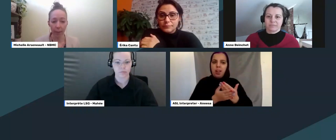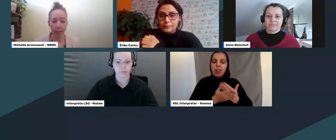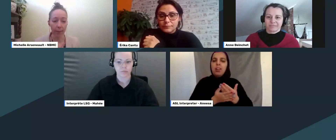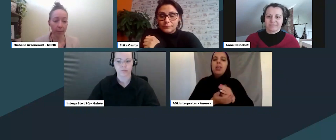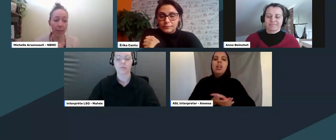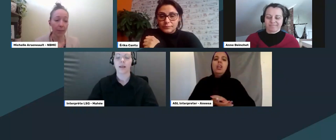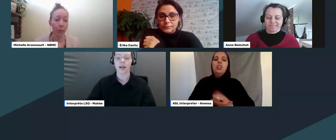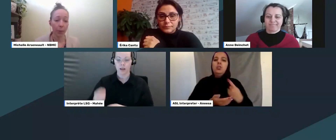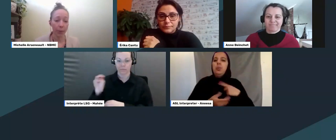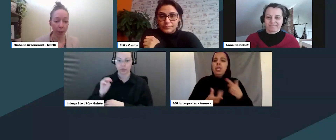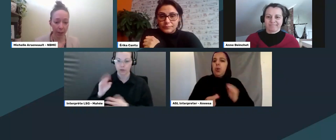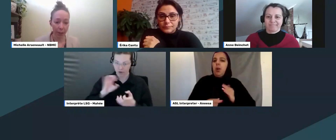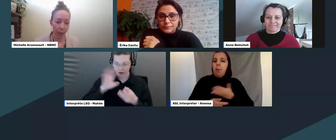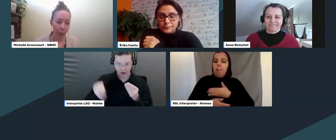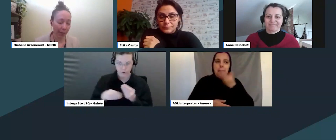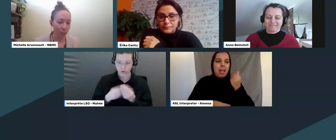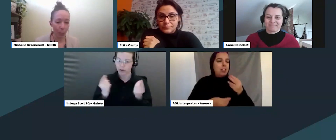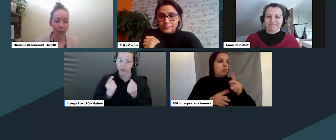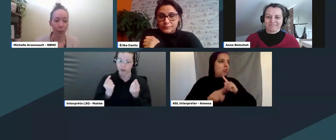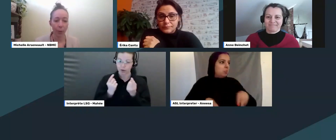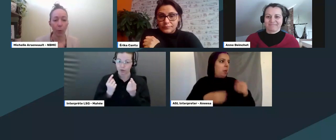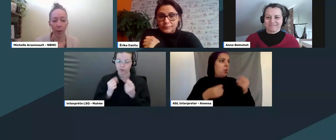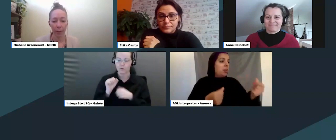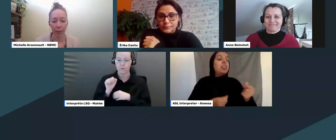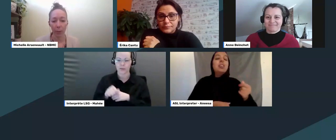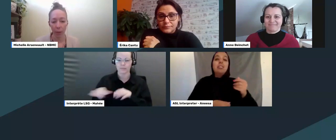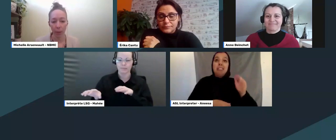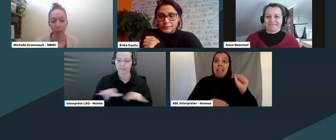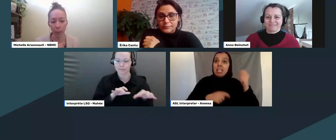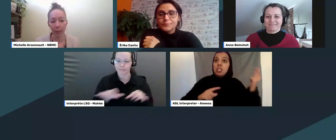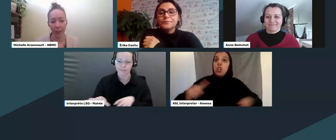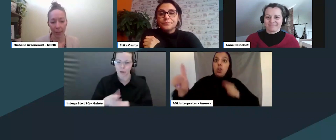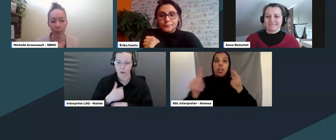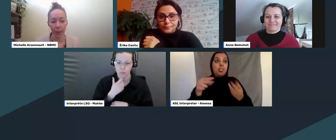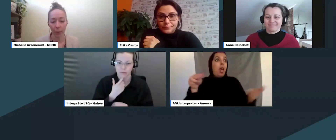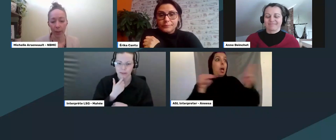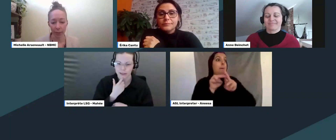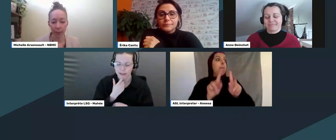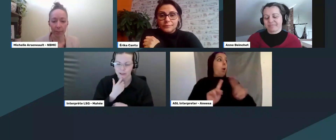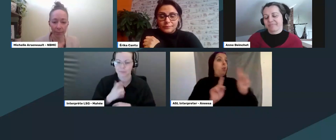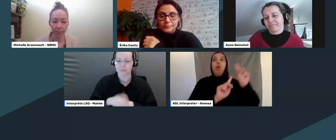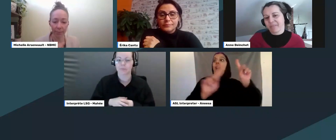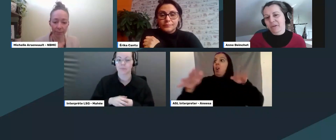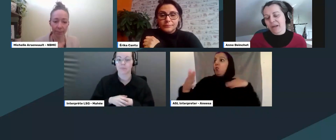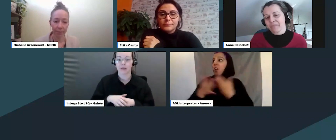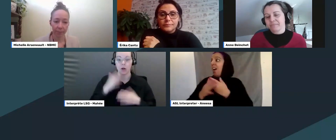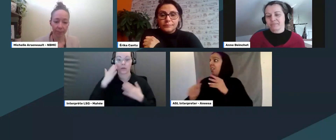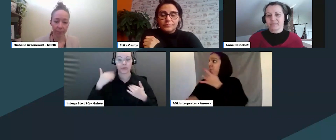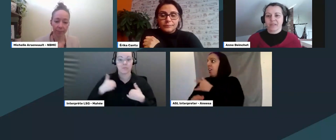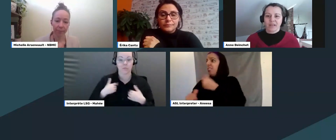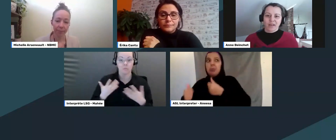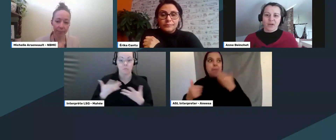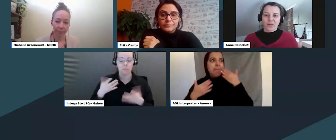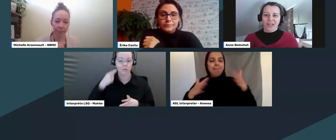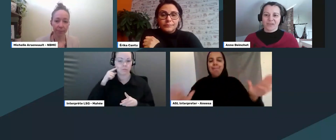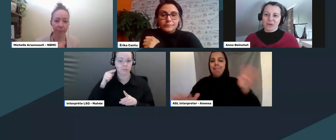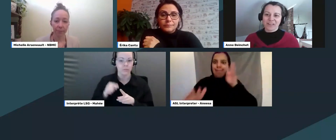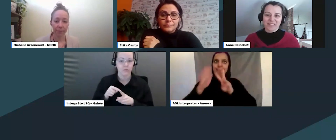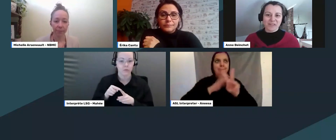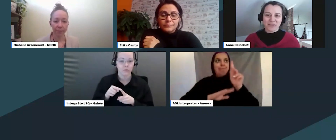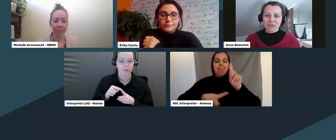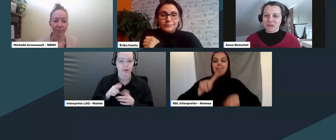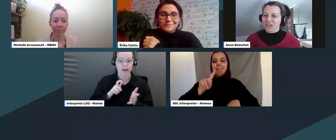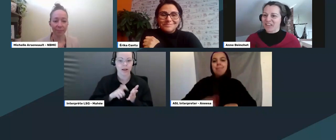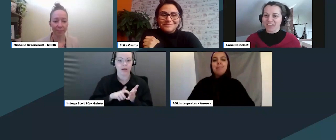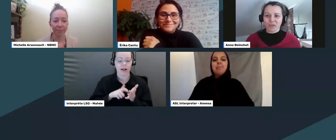bien même les objectifs sont en cours, mais on a besoin d'être à la hauteur pour justement répondre à leurs attentes. Merci beaucoup. Je pense